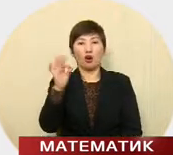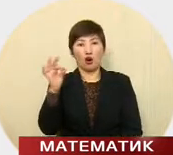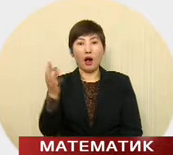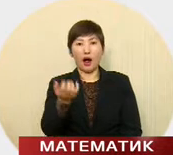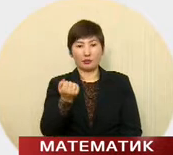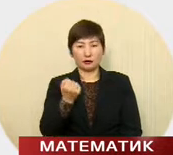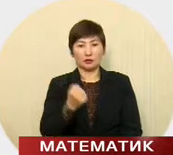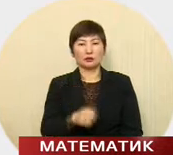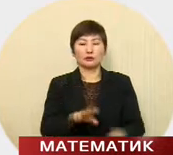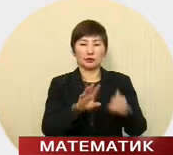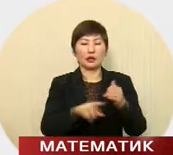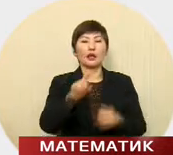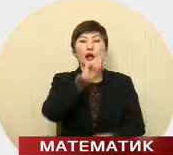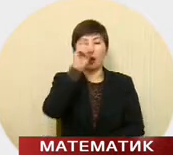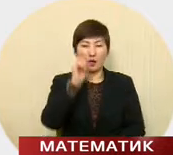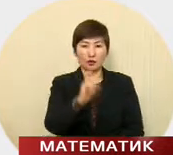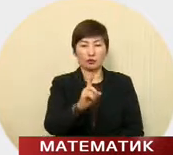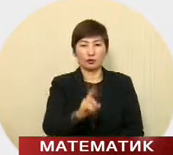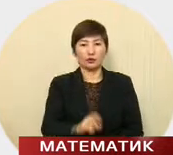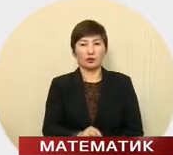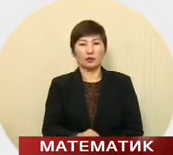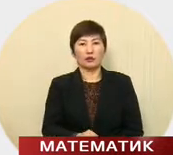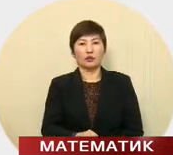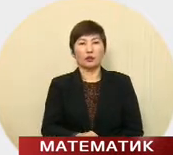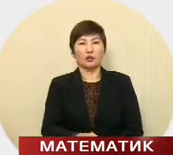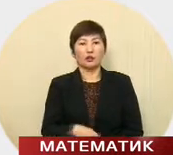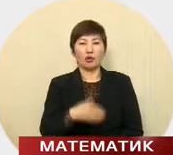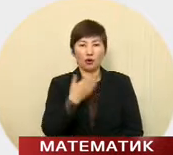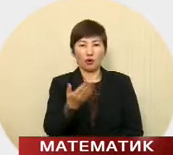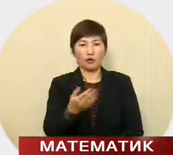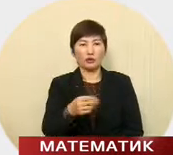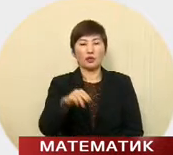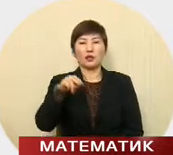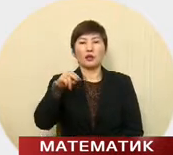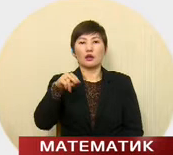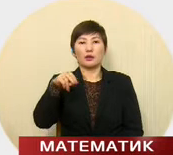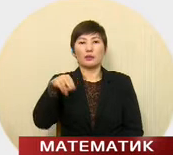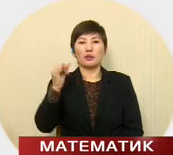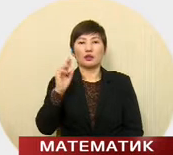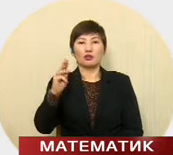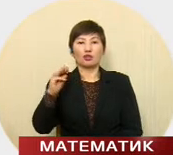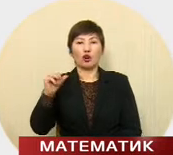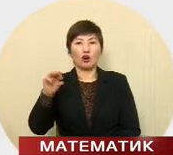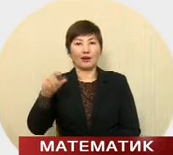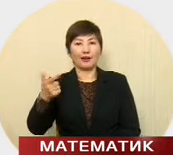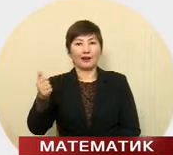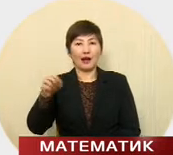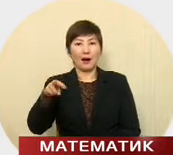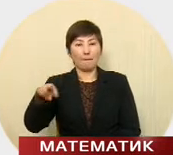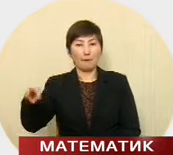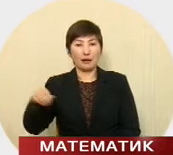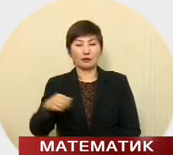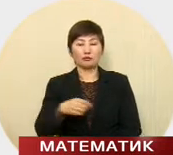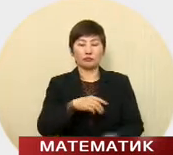За дараагийн асуулт маань өгөгдлийг пиктограммаар дүрслээрэй гэсэн байна. За пиктограммыг хэрхэн байгуулах тухай мөн бид